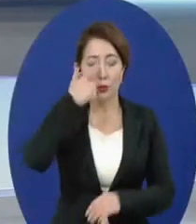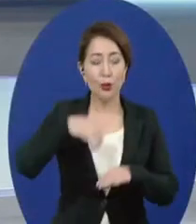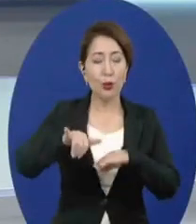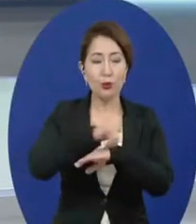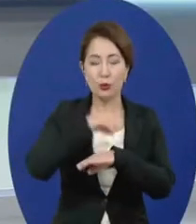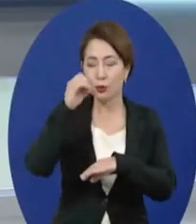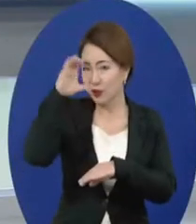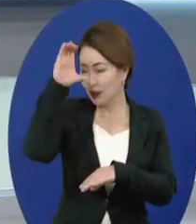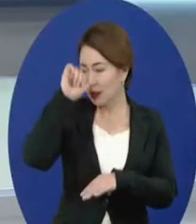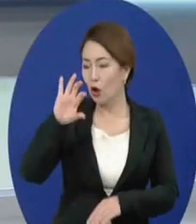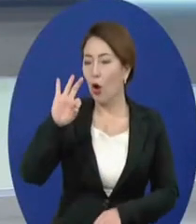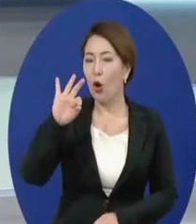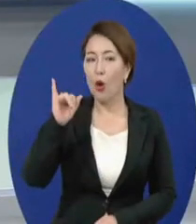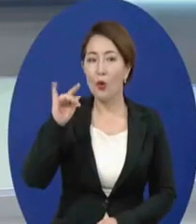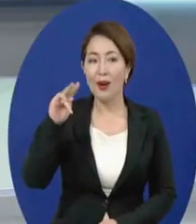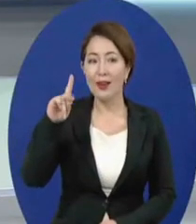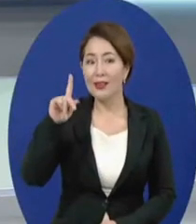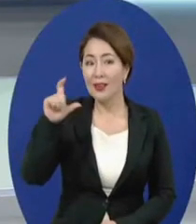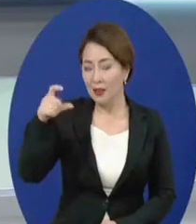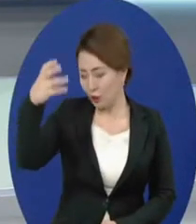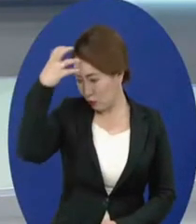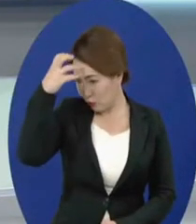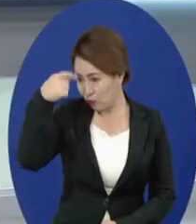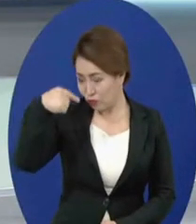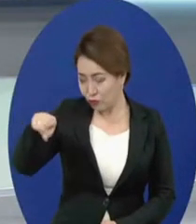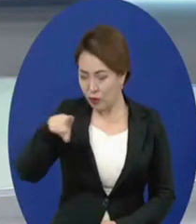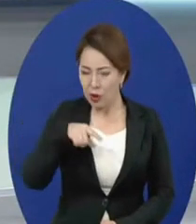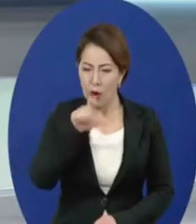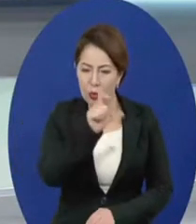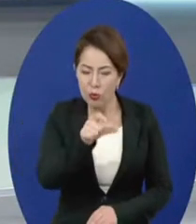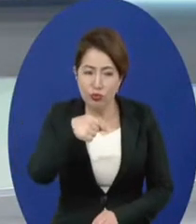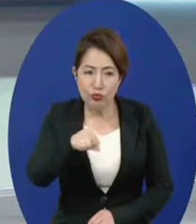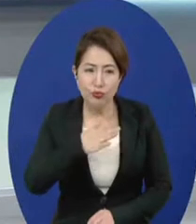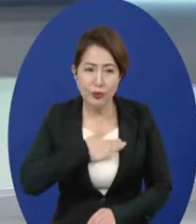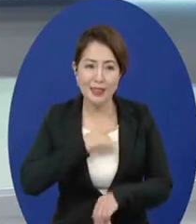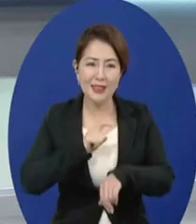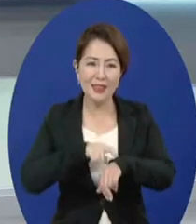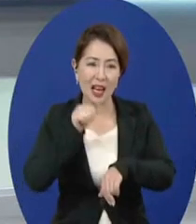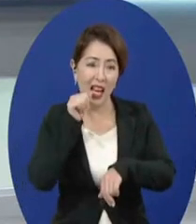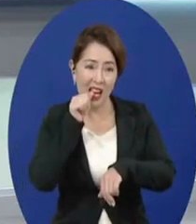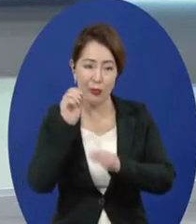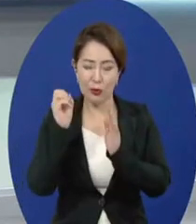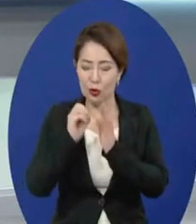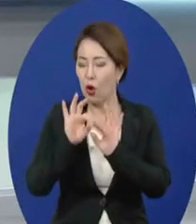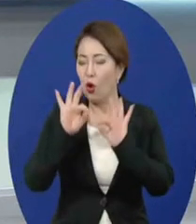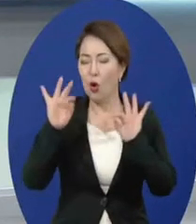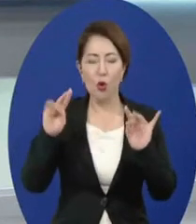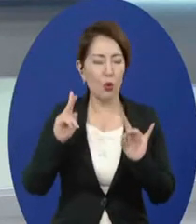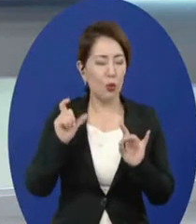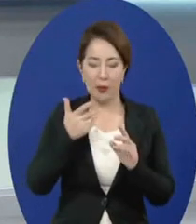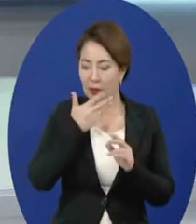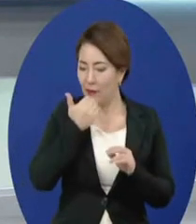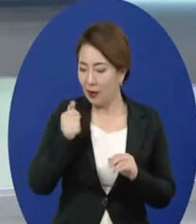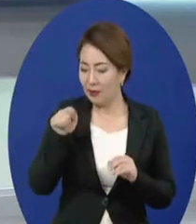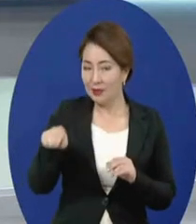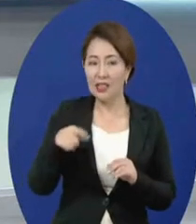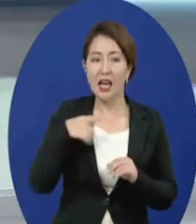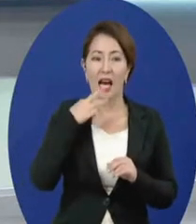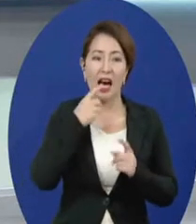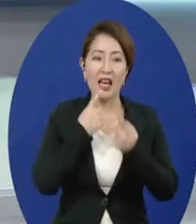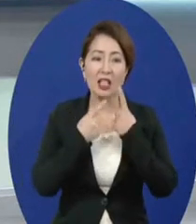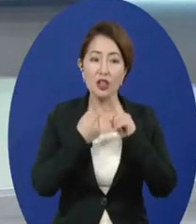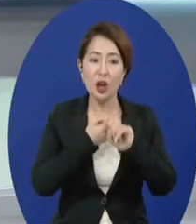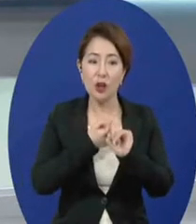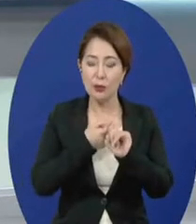Монгол Улсын Ерөнхий сайд Оюун Эрдэнэ төрд иргэнийхээ цагийг хэмнэхээс илүүтэй эрхэм үүрэг байхгүй гэдгийг өнөөгдлөө харилцаа холбоо мэдээллийн технологийн салбарынхантай уулзахдаа хэлсэн юм